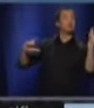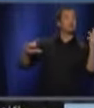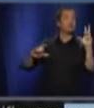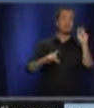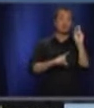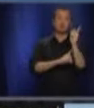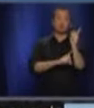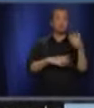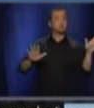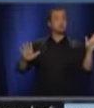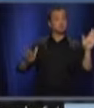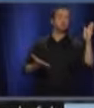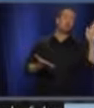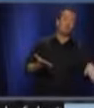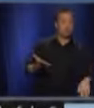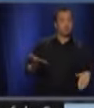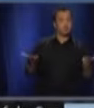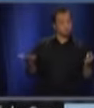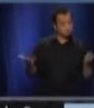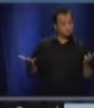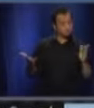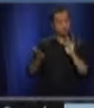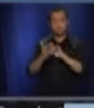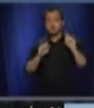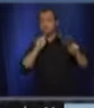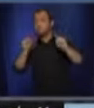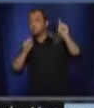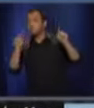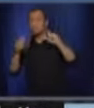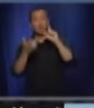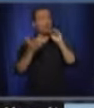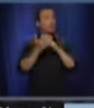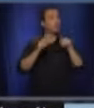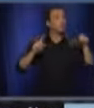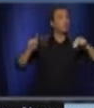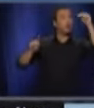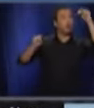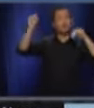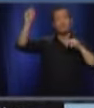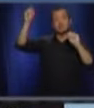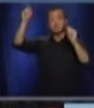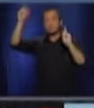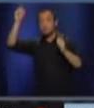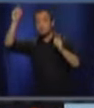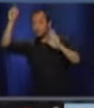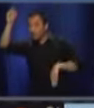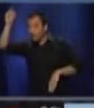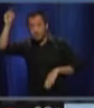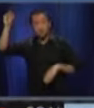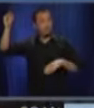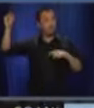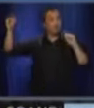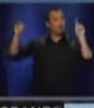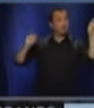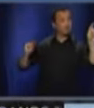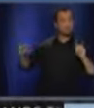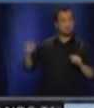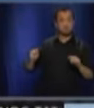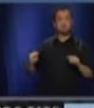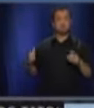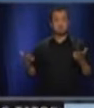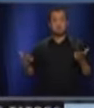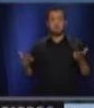centres aujourd'hui. Le nord de l'île de Montréal, 10 minutes ou moins pour l'ensemble des centres. Puis